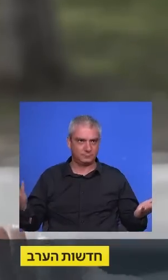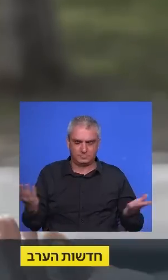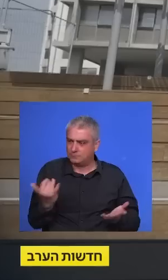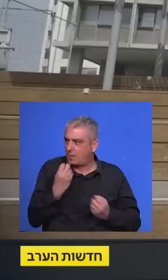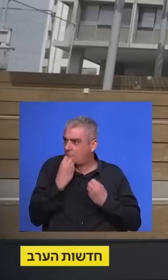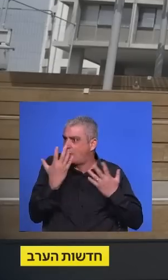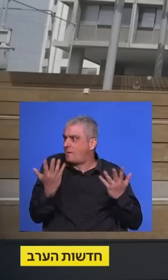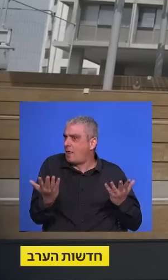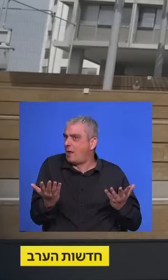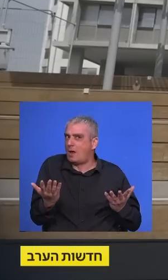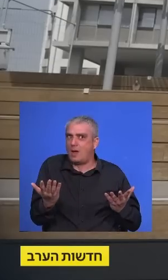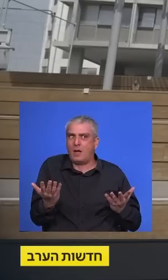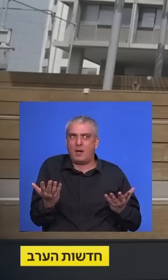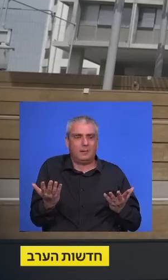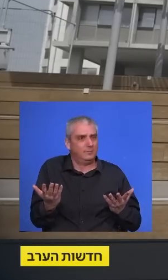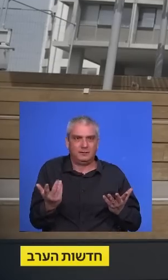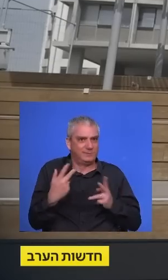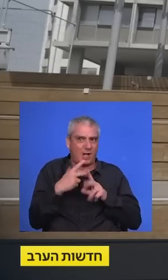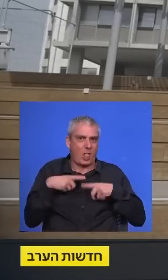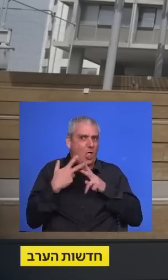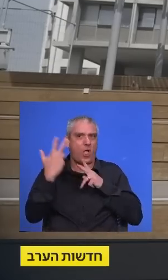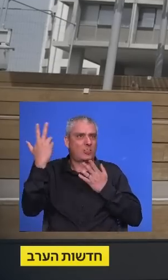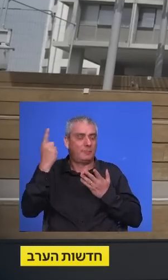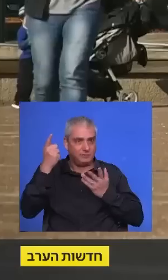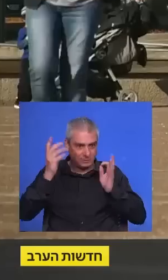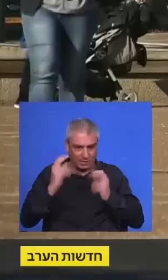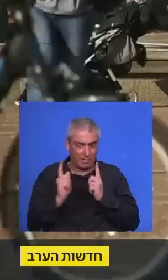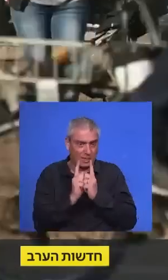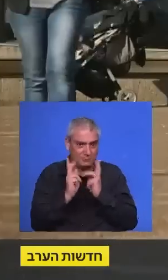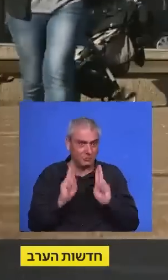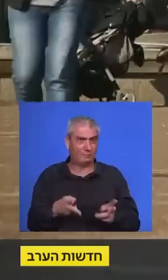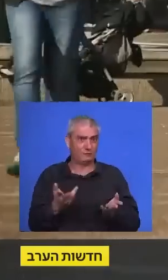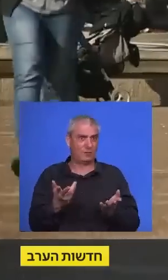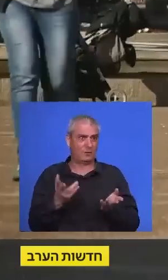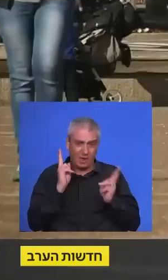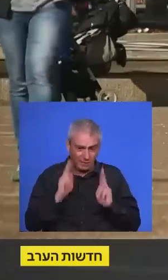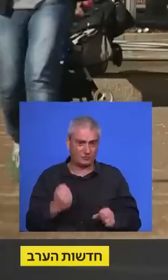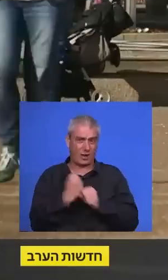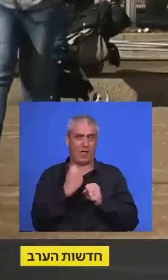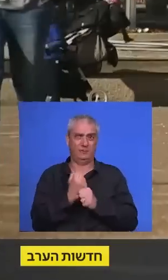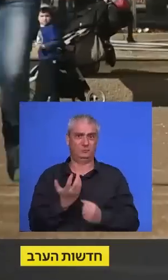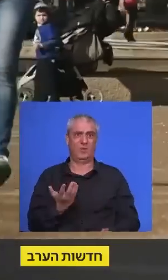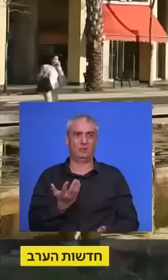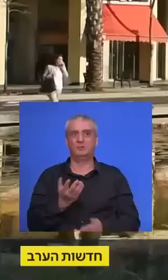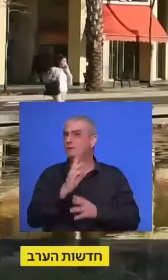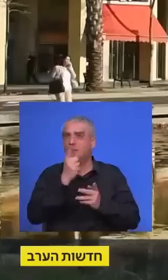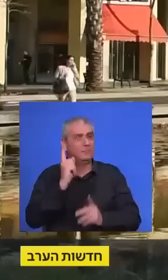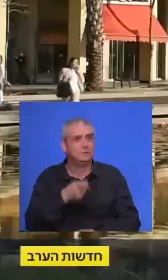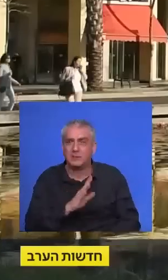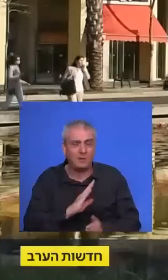נפלא. אבל זה לא אוטופיה, זה מאוד מאוד נגיש. זה לגמרי, לגמרי אפשרי. כל מה שזה